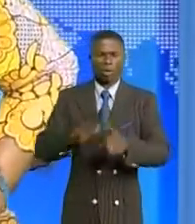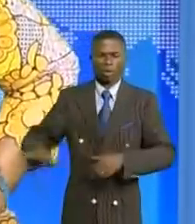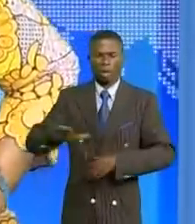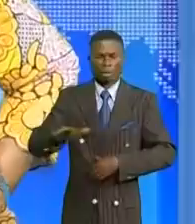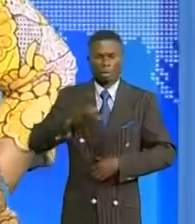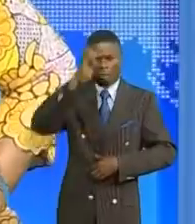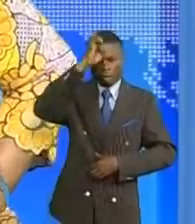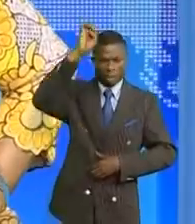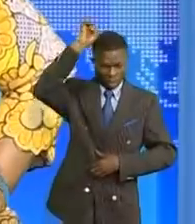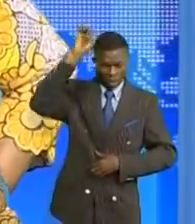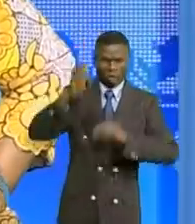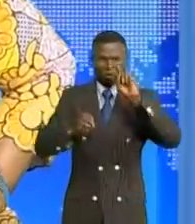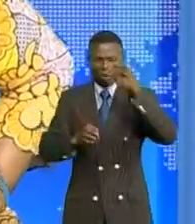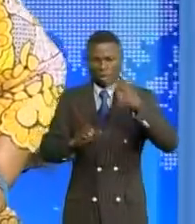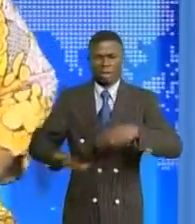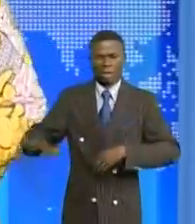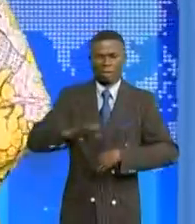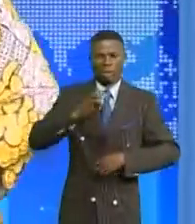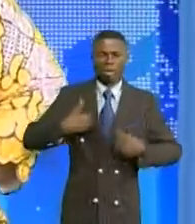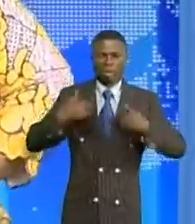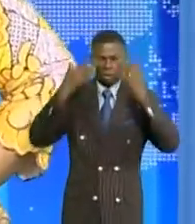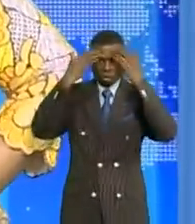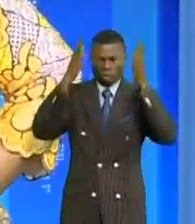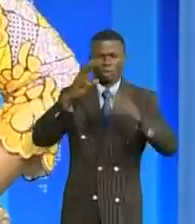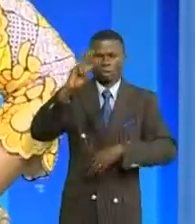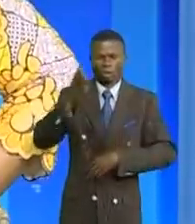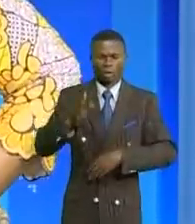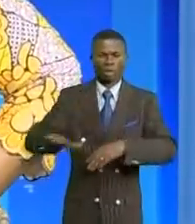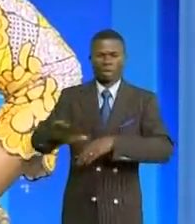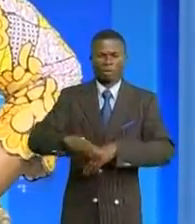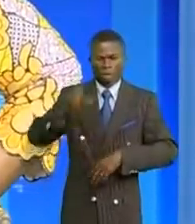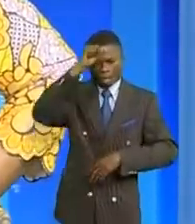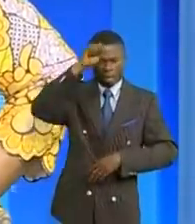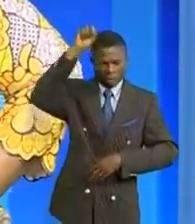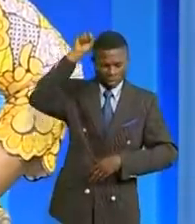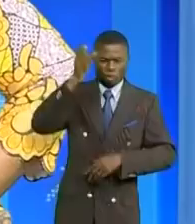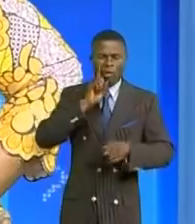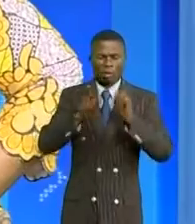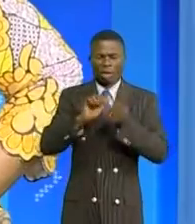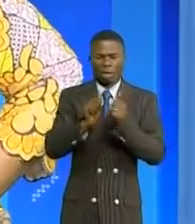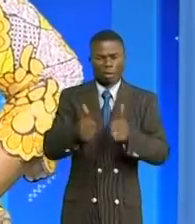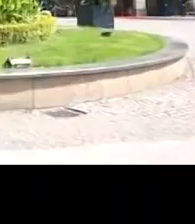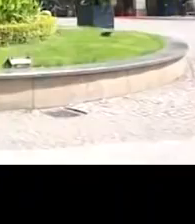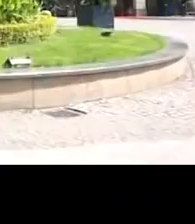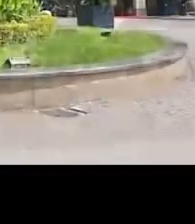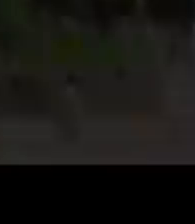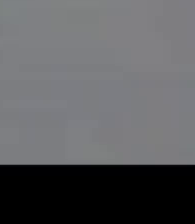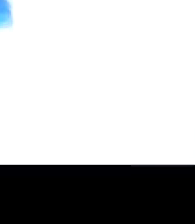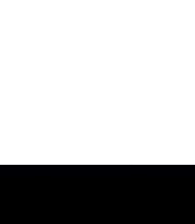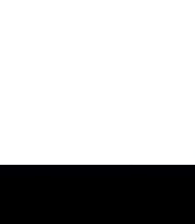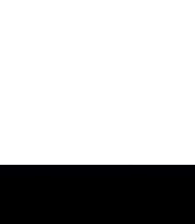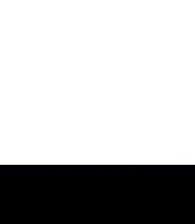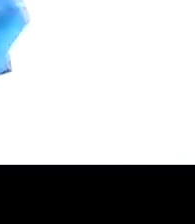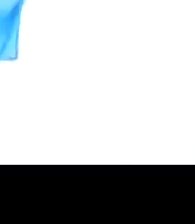la présidente de l'ethiopie salle évoque des échanges ont été jugés au positif qui mène au sommet ça une